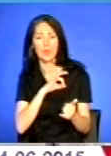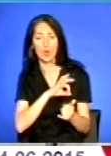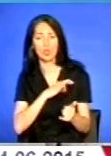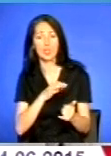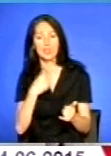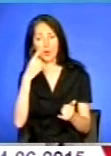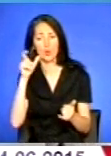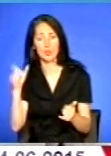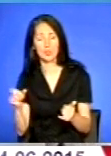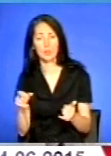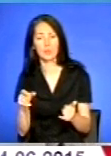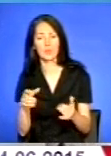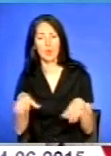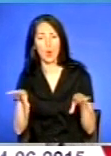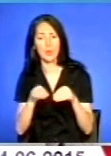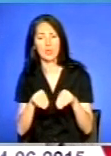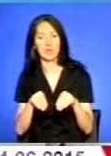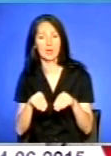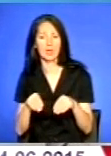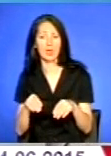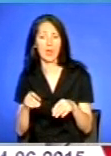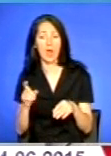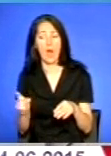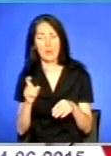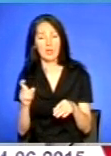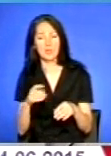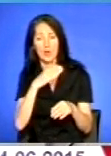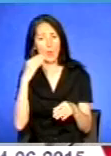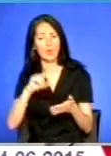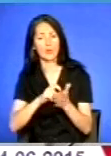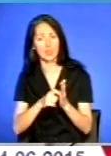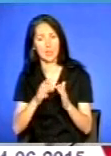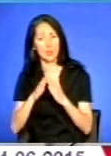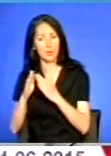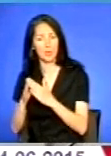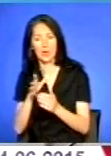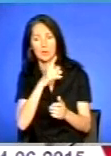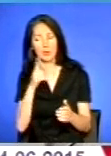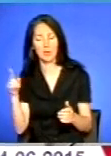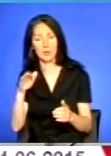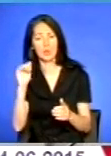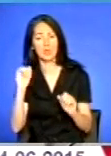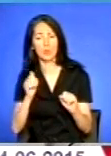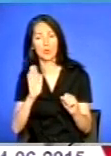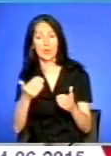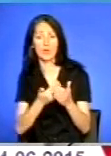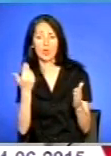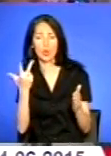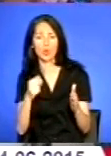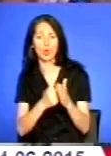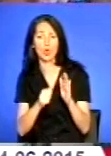юридичних осіб, об'єднань співвласників багатоквартирних будинків, термін кредитування може складати від 3 до 6